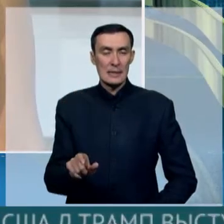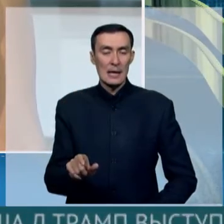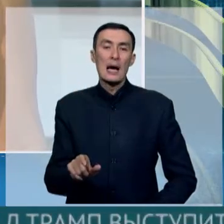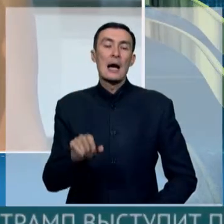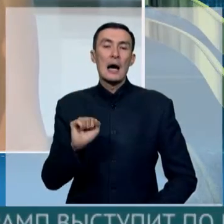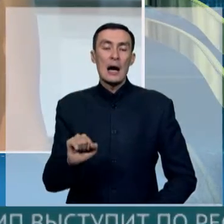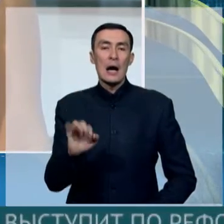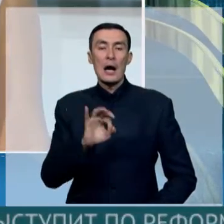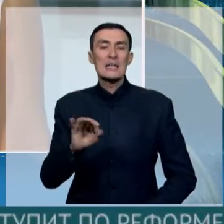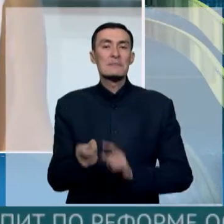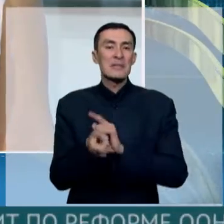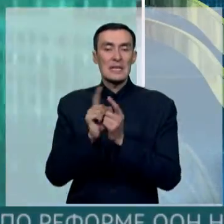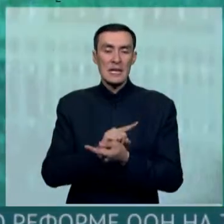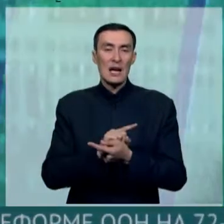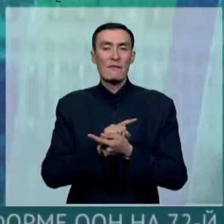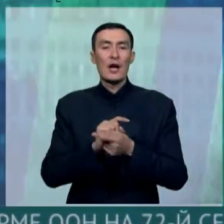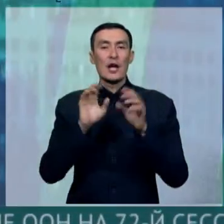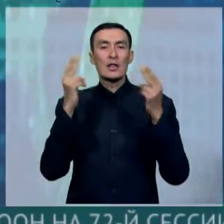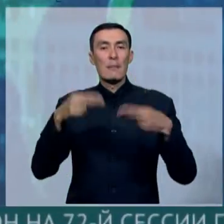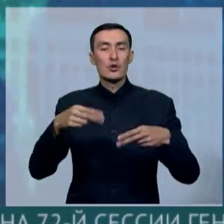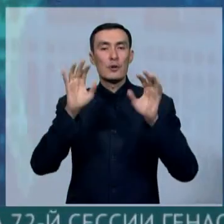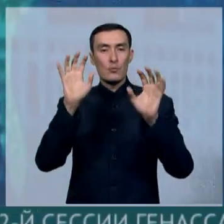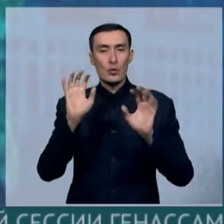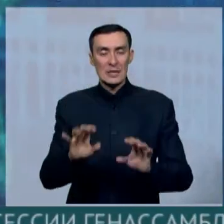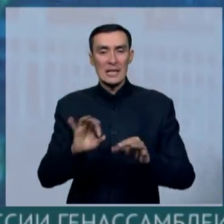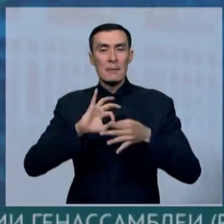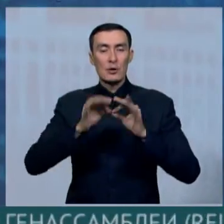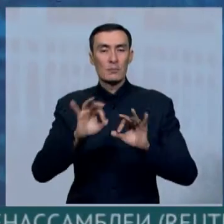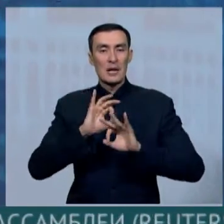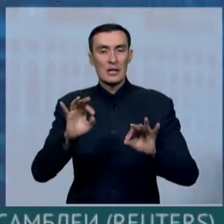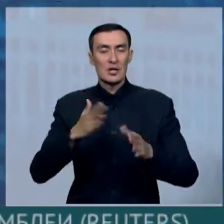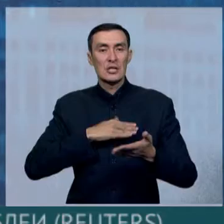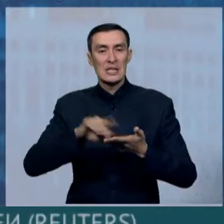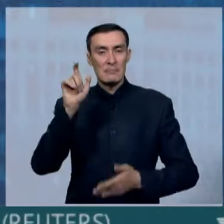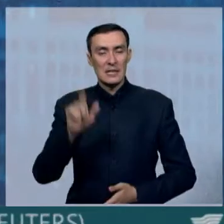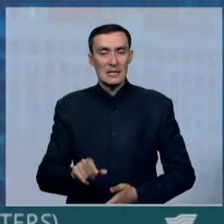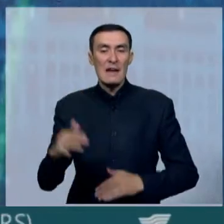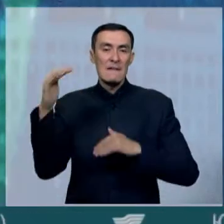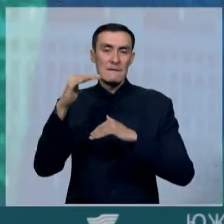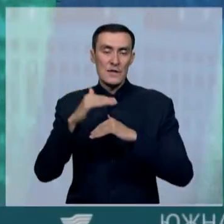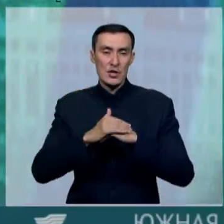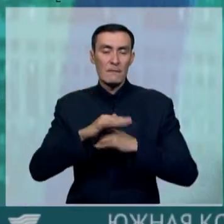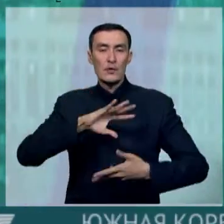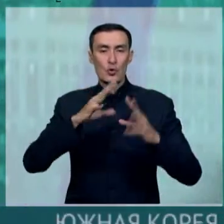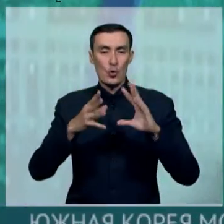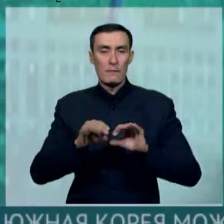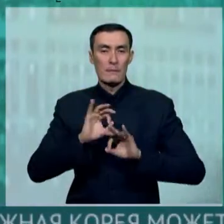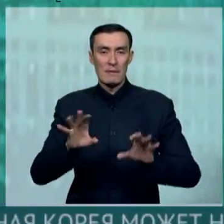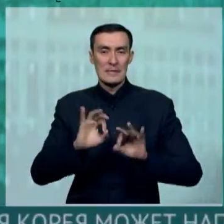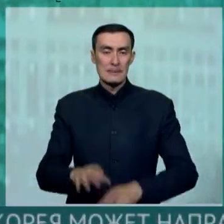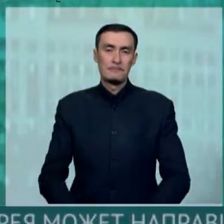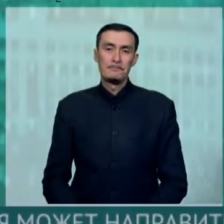Камышова. Об изменениях в таможенном кодексе расскажет подробнее наш корреспондент в 21.00 в итоговом выпуске